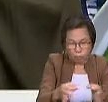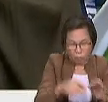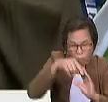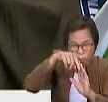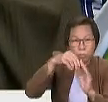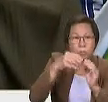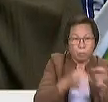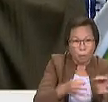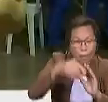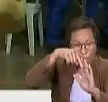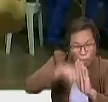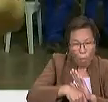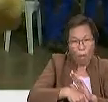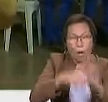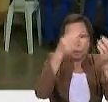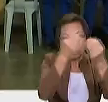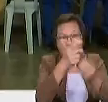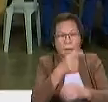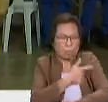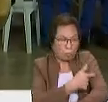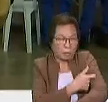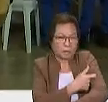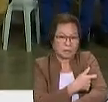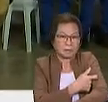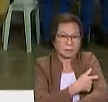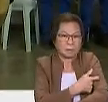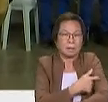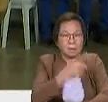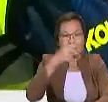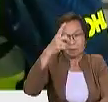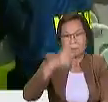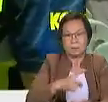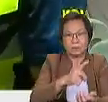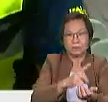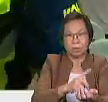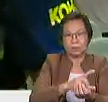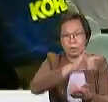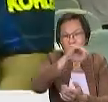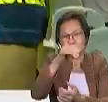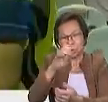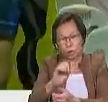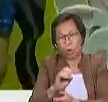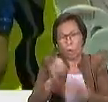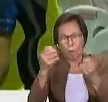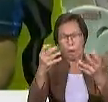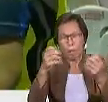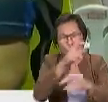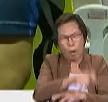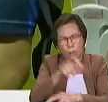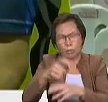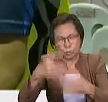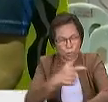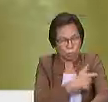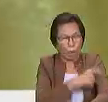database nasi daerah berkenaan dokter Johari memaklumkan meskipun ramai penduduk telah menerima vaksin namun